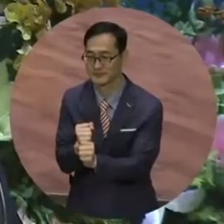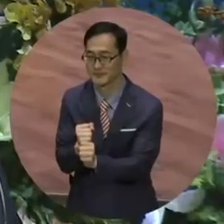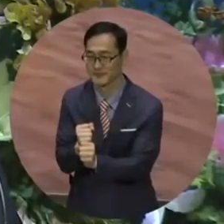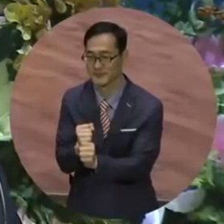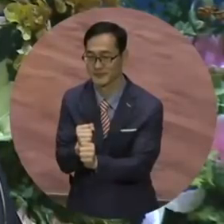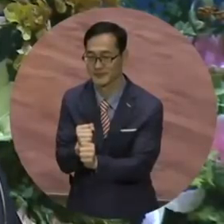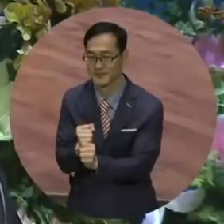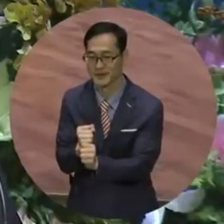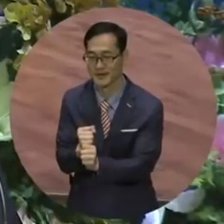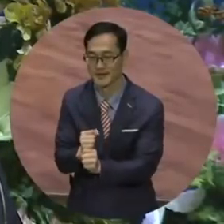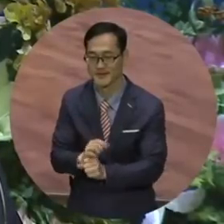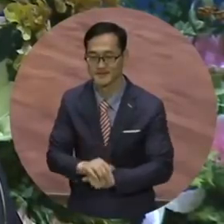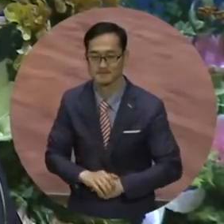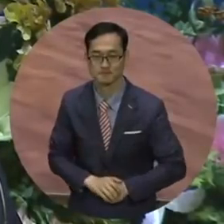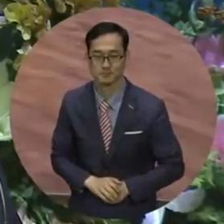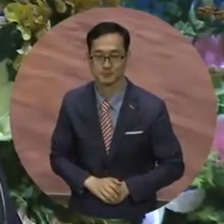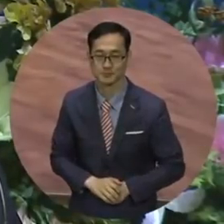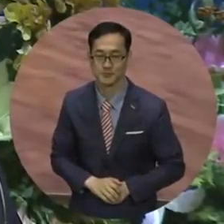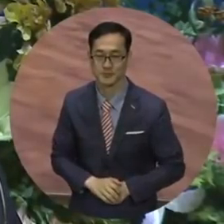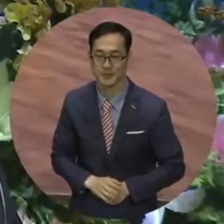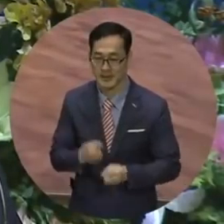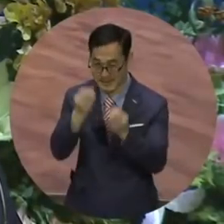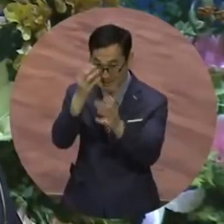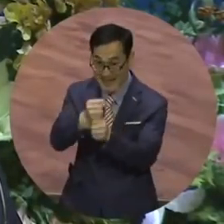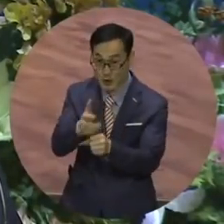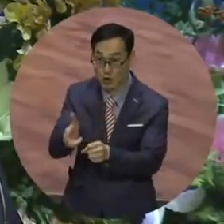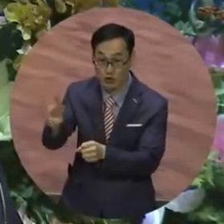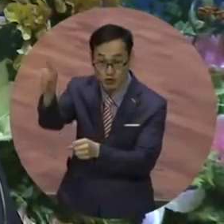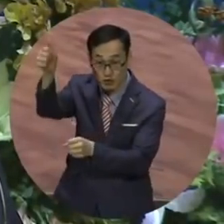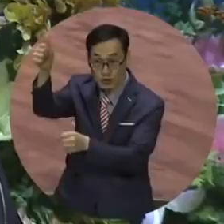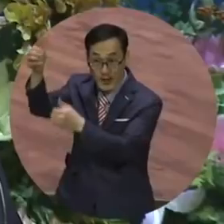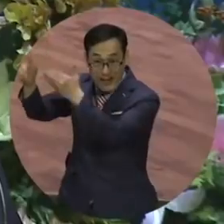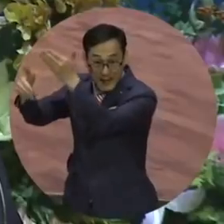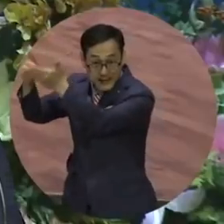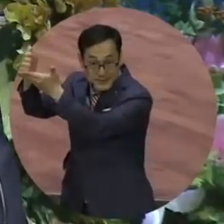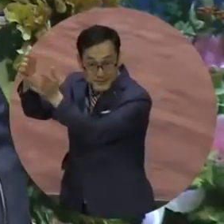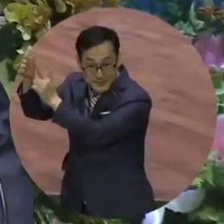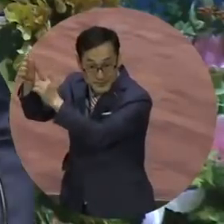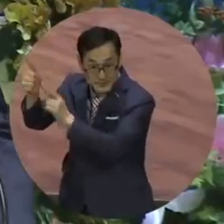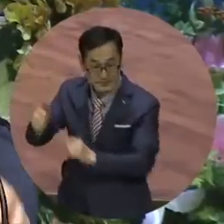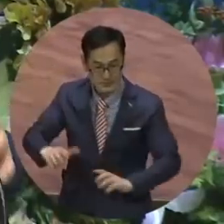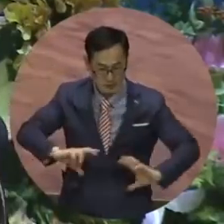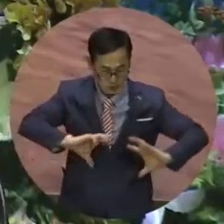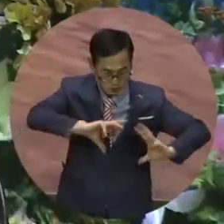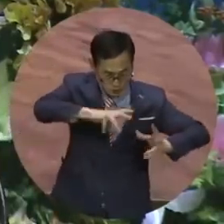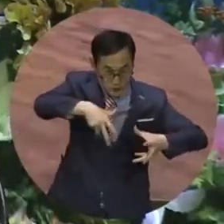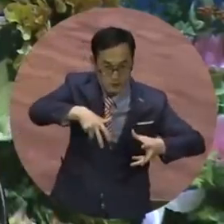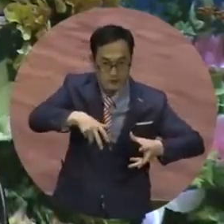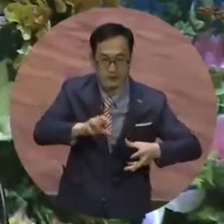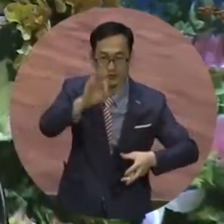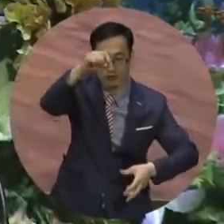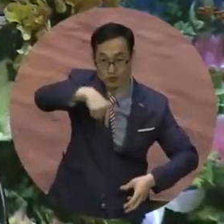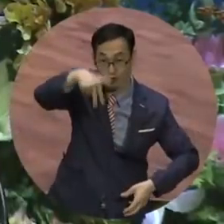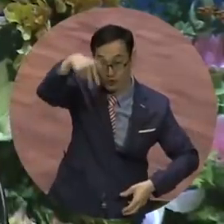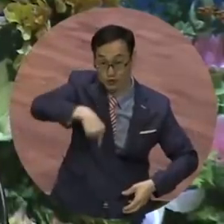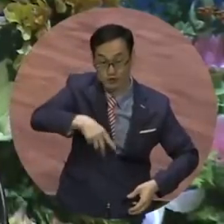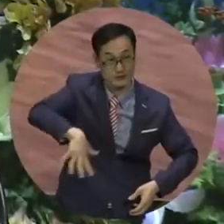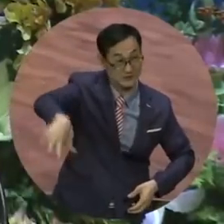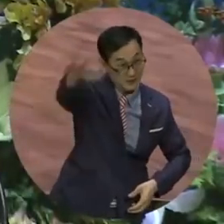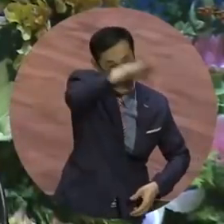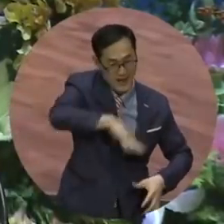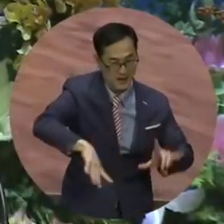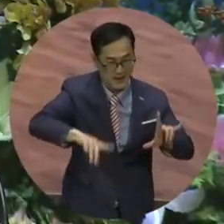다시 말해서 창조주 하나님이 우주 만물과 함께 인간도